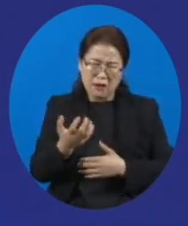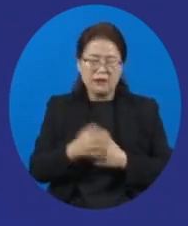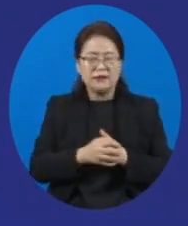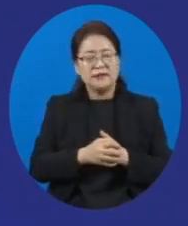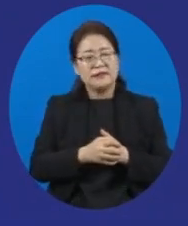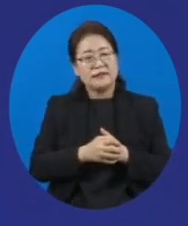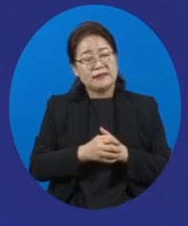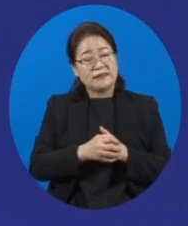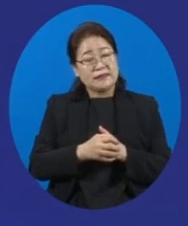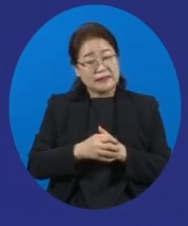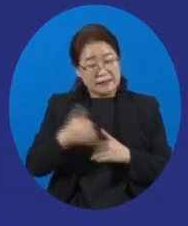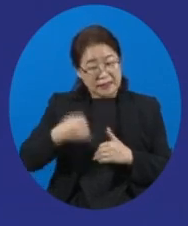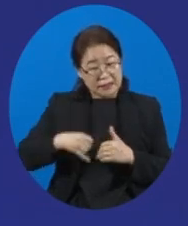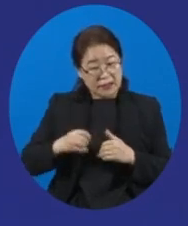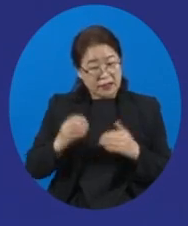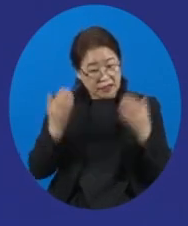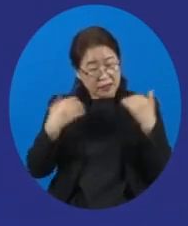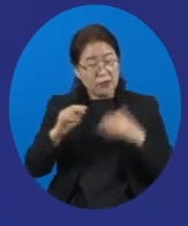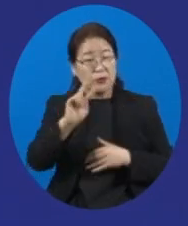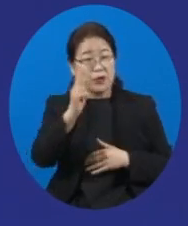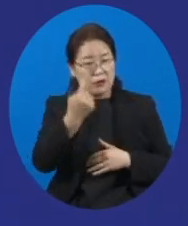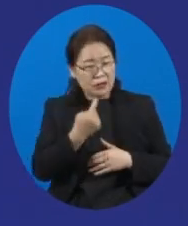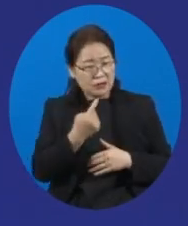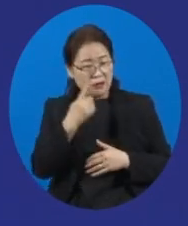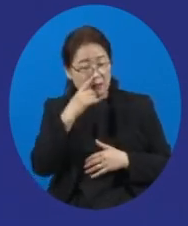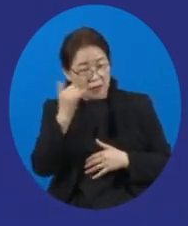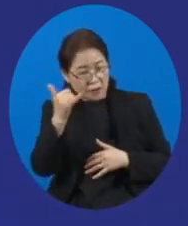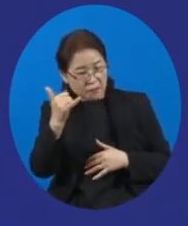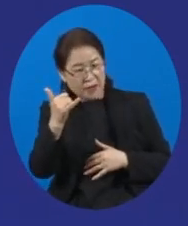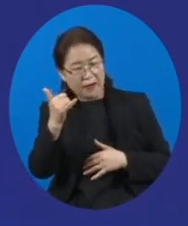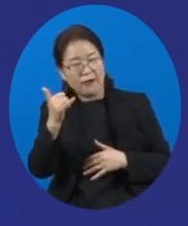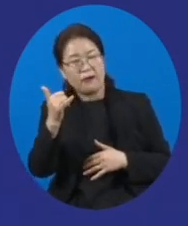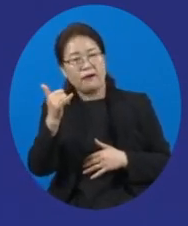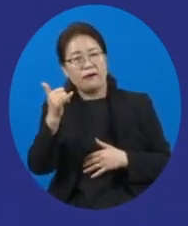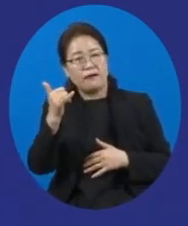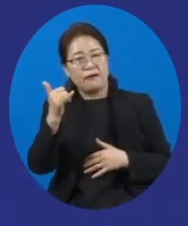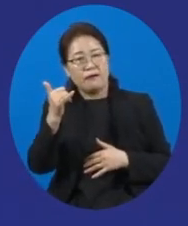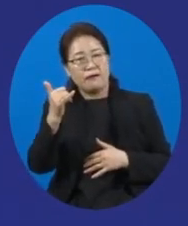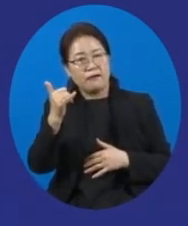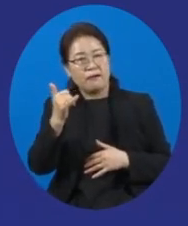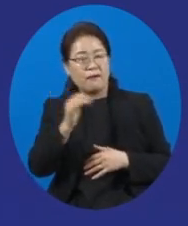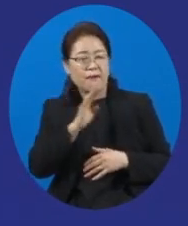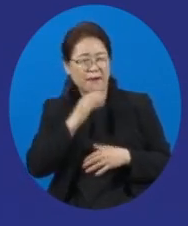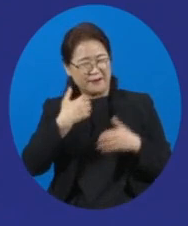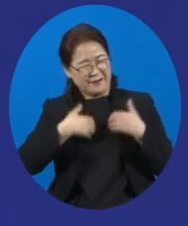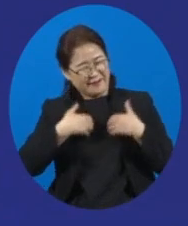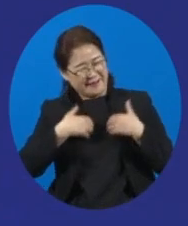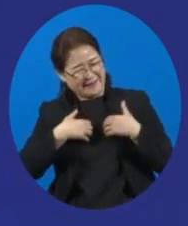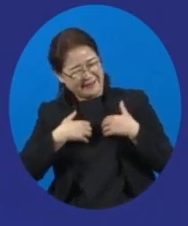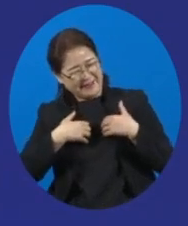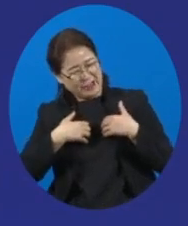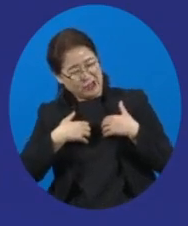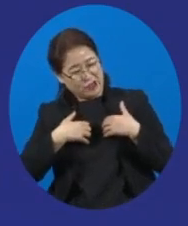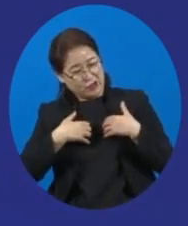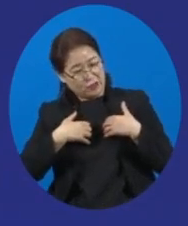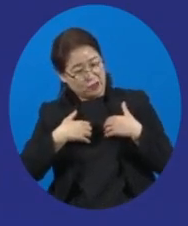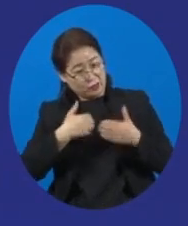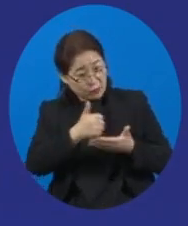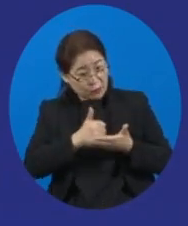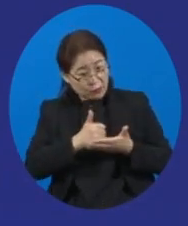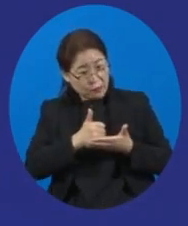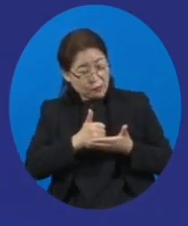자녀가 학교에서 돌아왔어요. 엄마, 아빠는 정말 기쁨과 즐거움으로 자녀를 맞이하려고 하는데